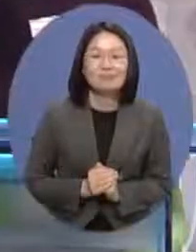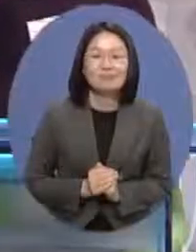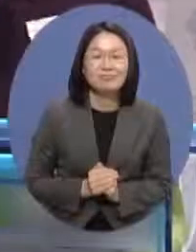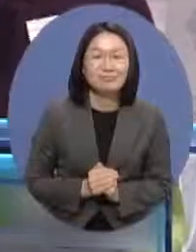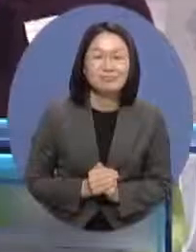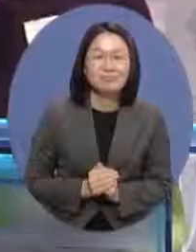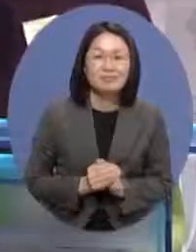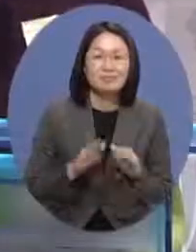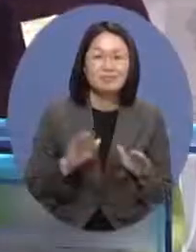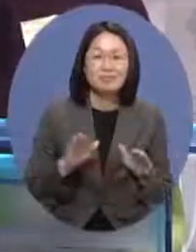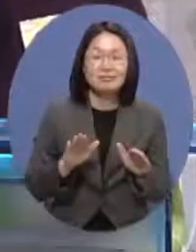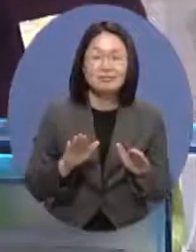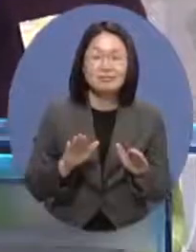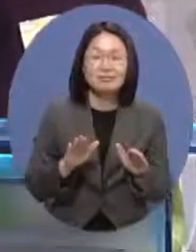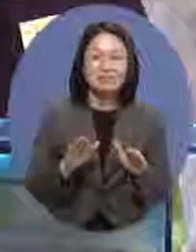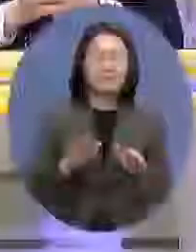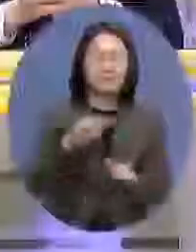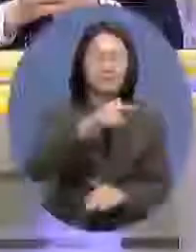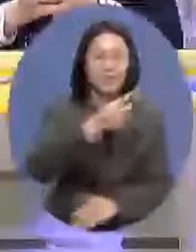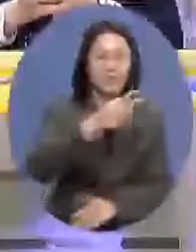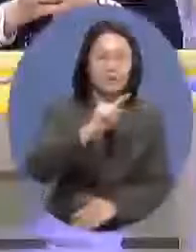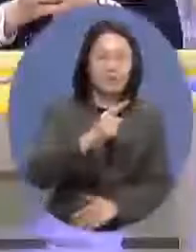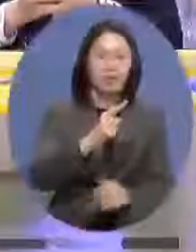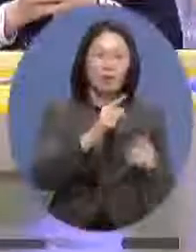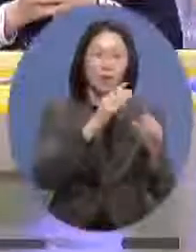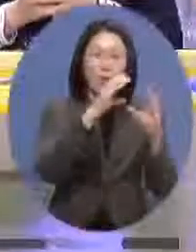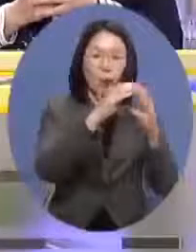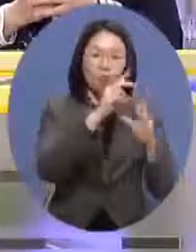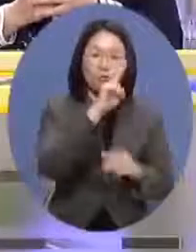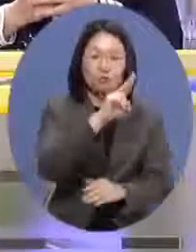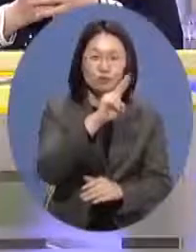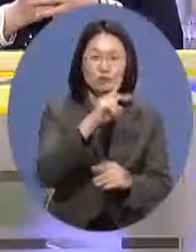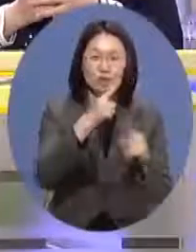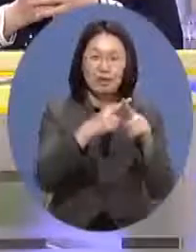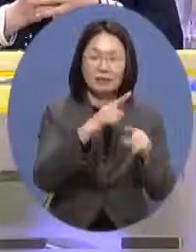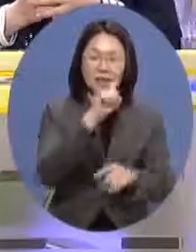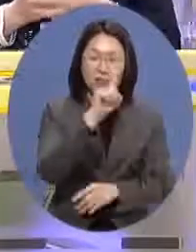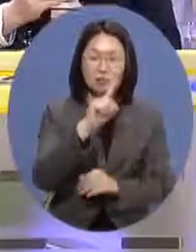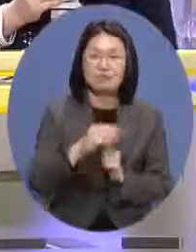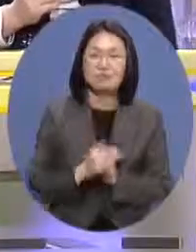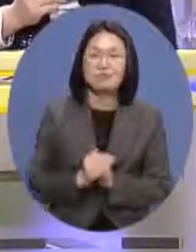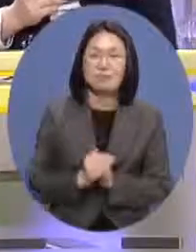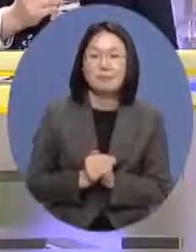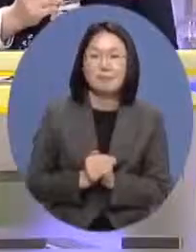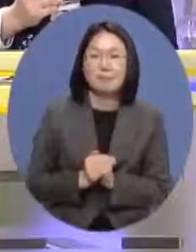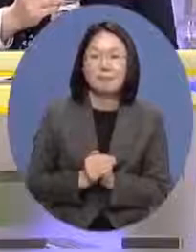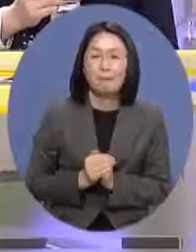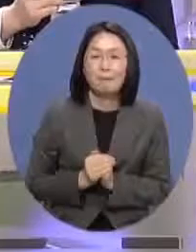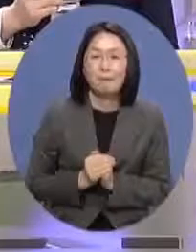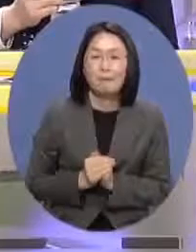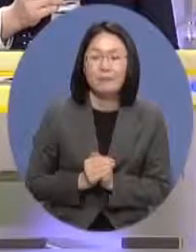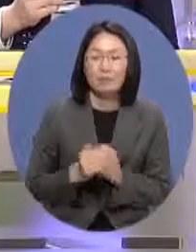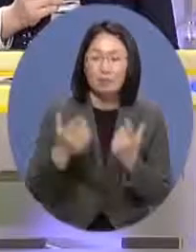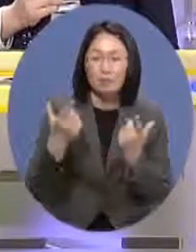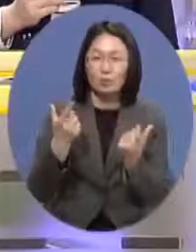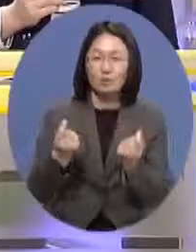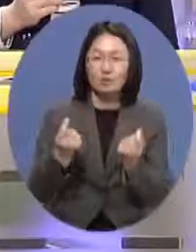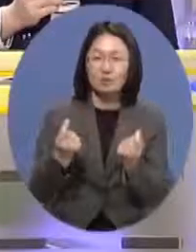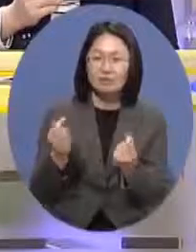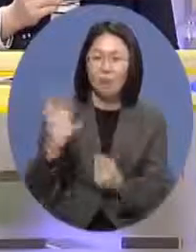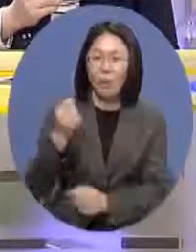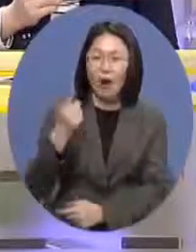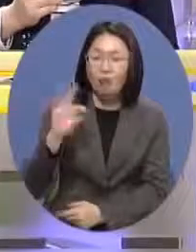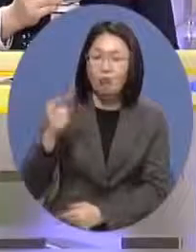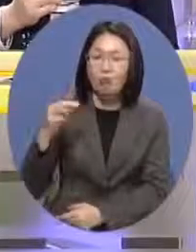자, 지금요 조리원 동기맘 팀은 O가 둘, X가 한 분이고요. 네. 마찬가지로.